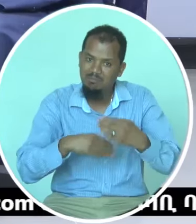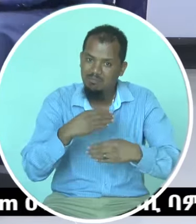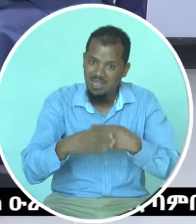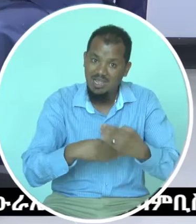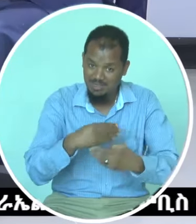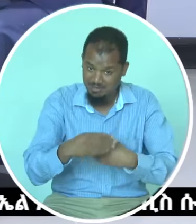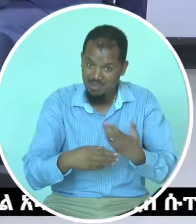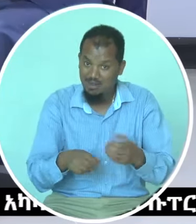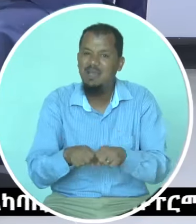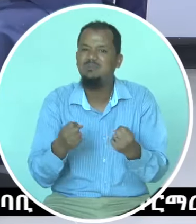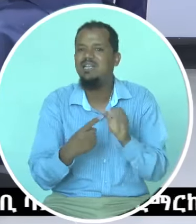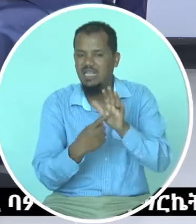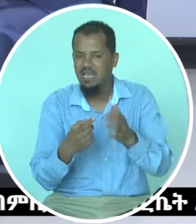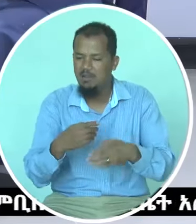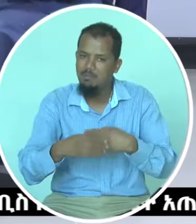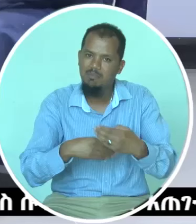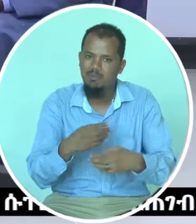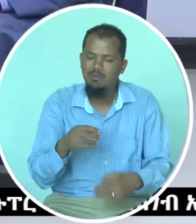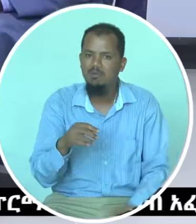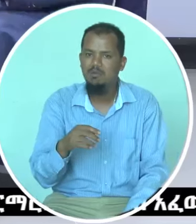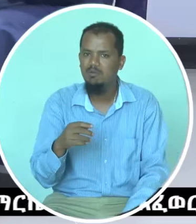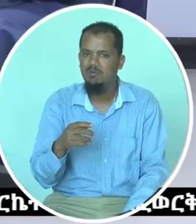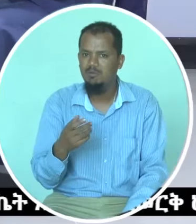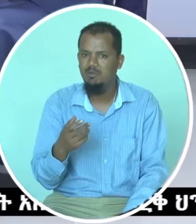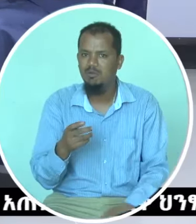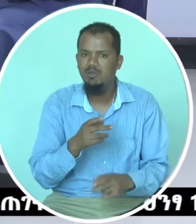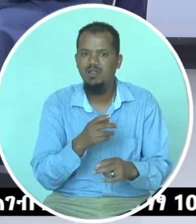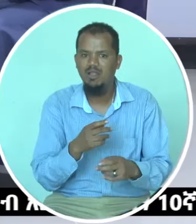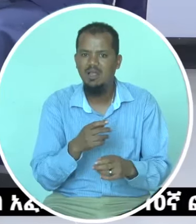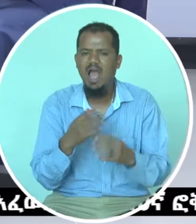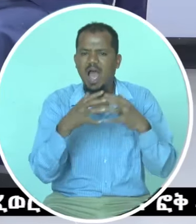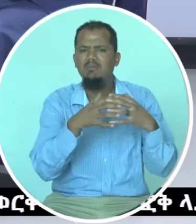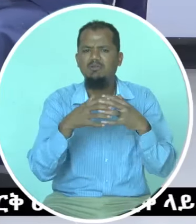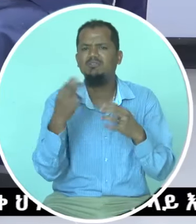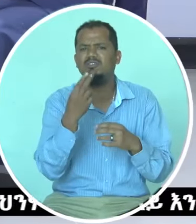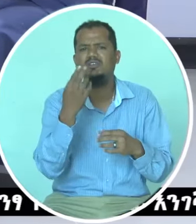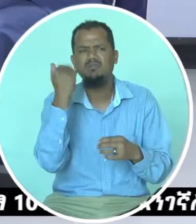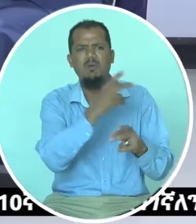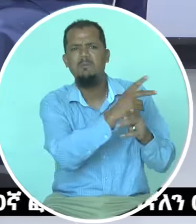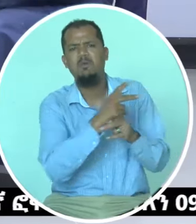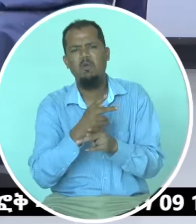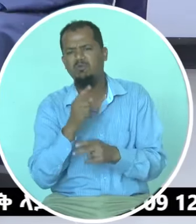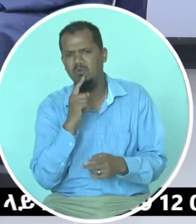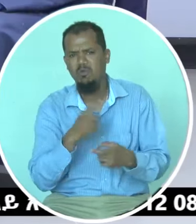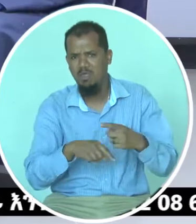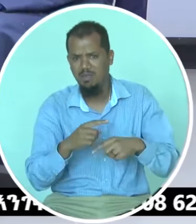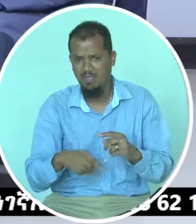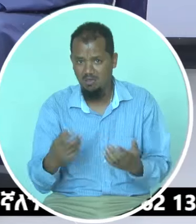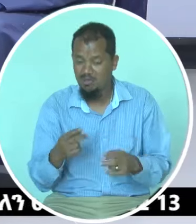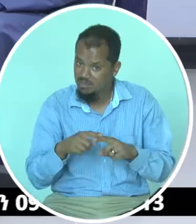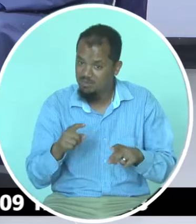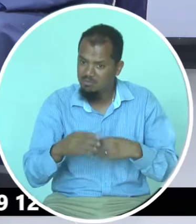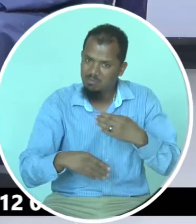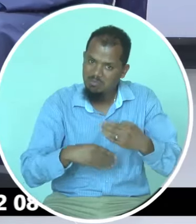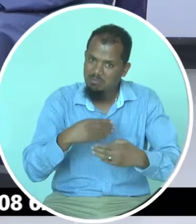በሂደት መስበርን በተውሶም ነው የመጣው አሜሪካኖች ሲጠቀሙበት ስለነበረ በተውሶ የመጣ ነው ነገር